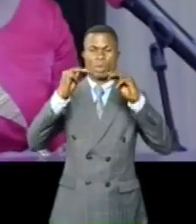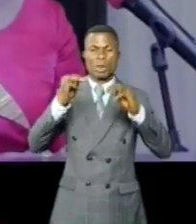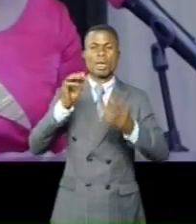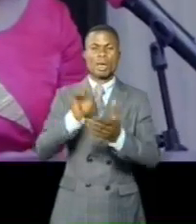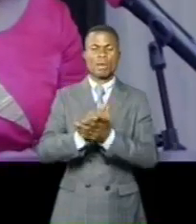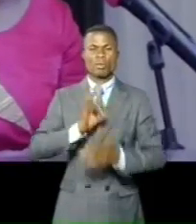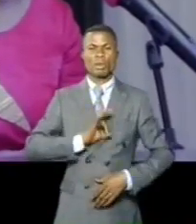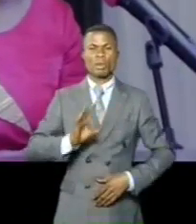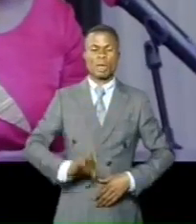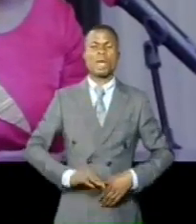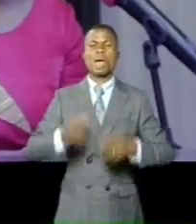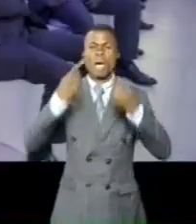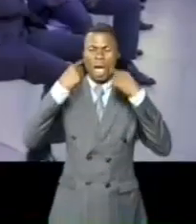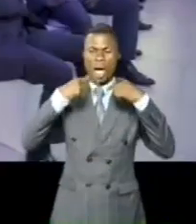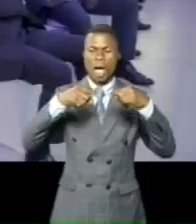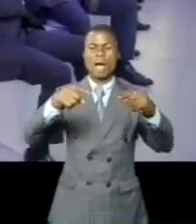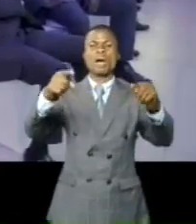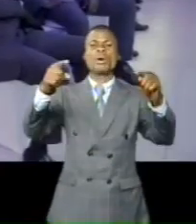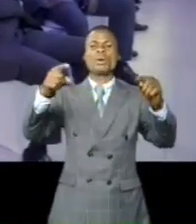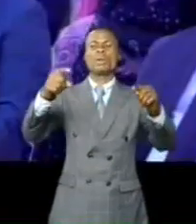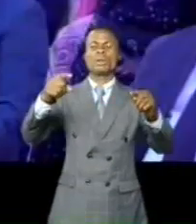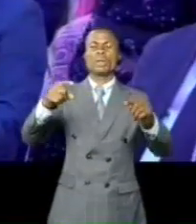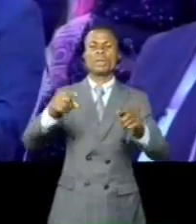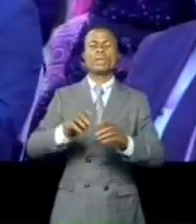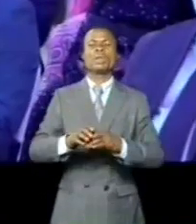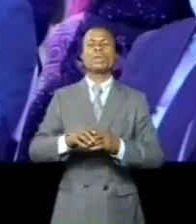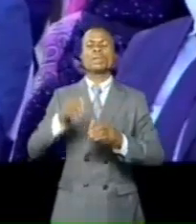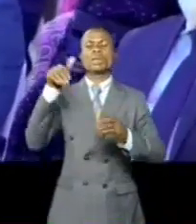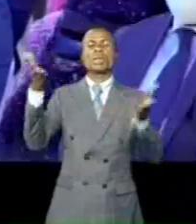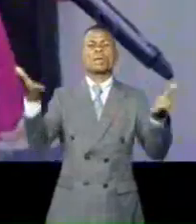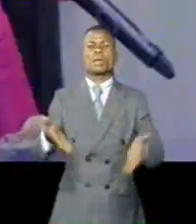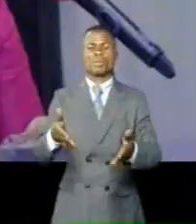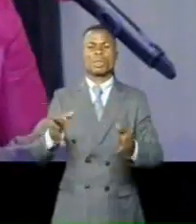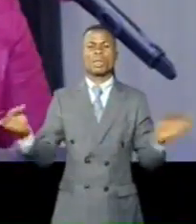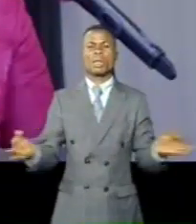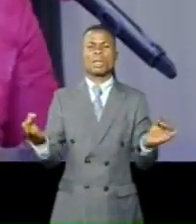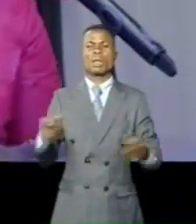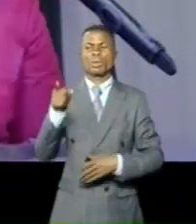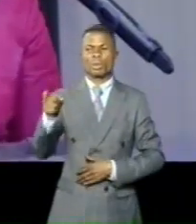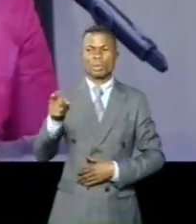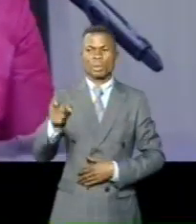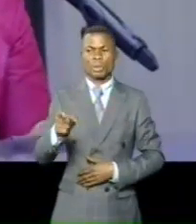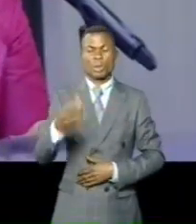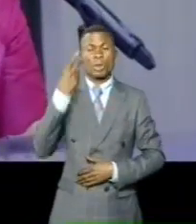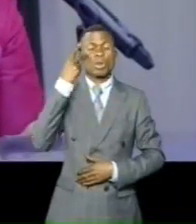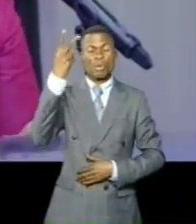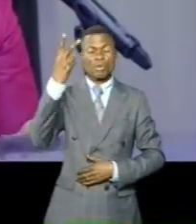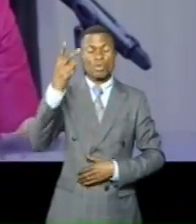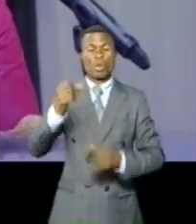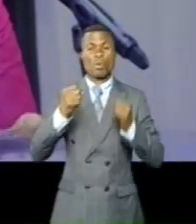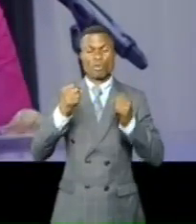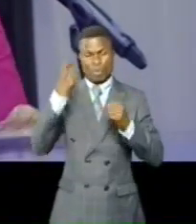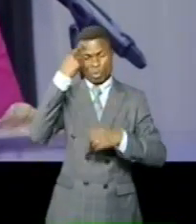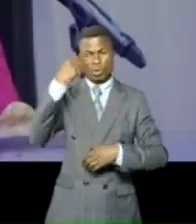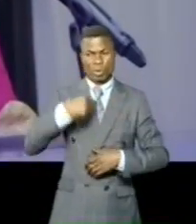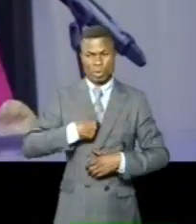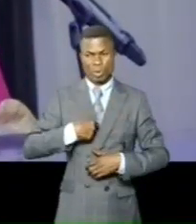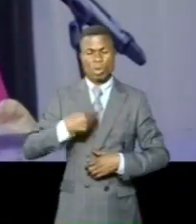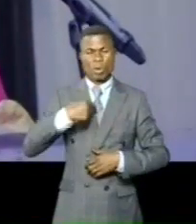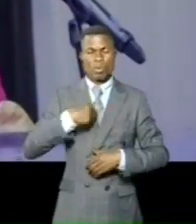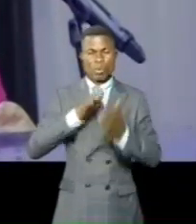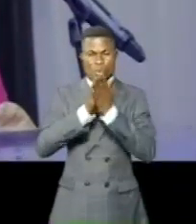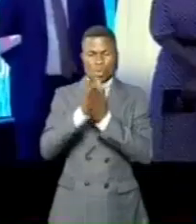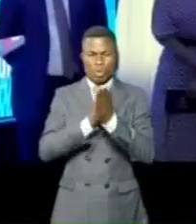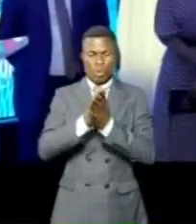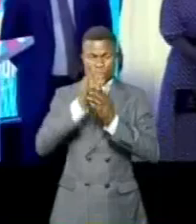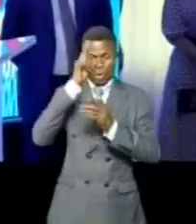première dame, Denise Nyakeru Tshisekedi, veut passer par sa présence ici. Dans ma vision de nommer plus forte, je me suis fixé